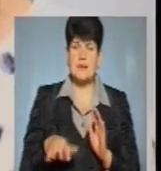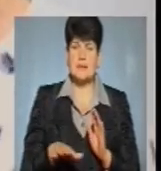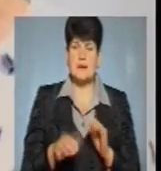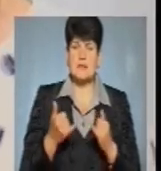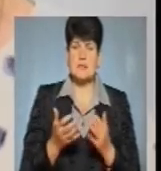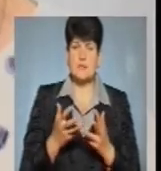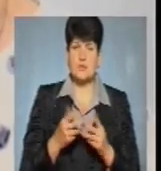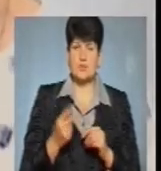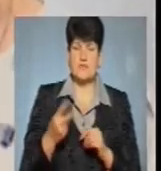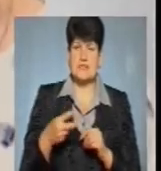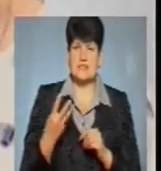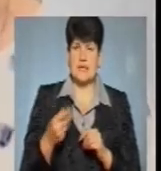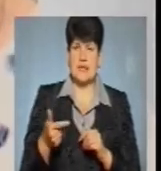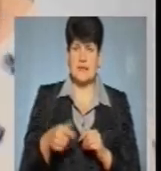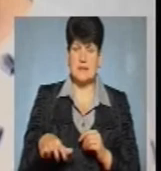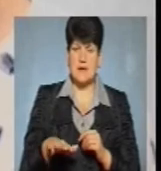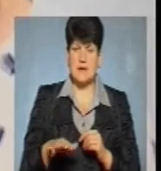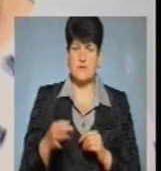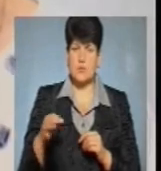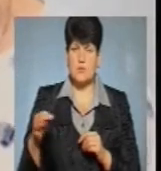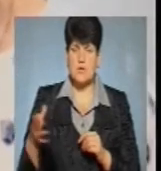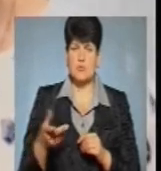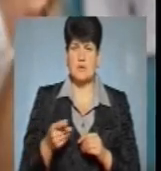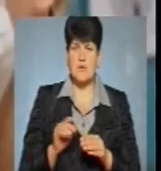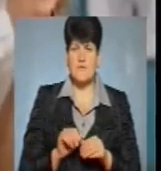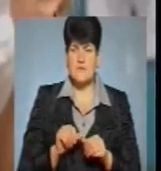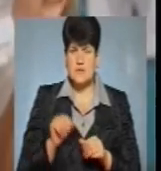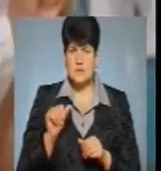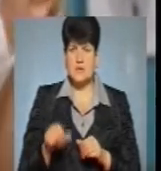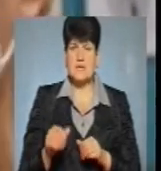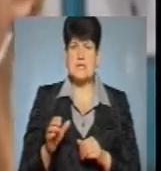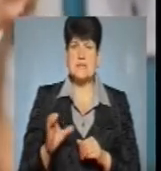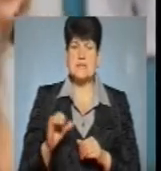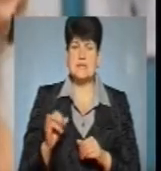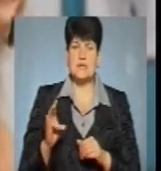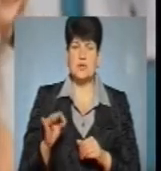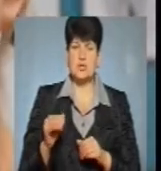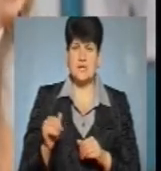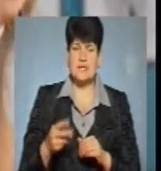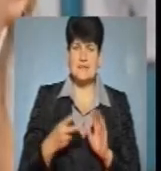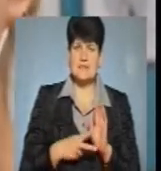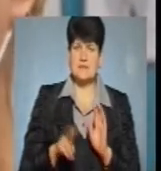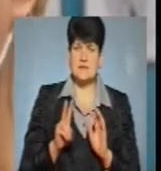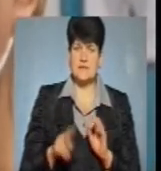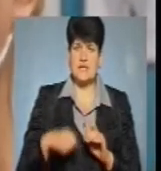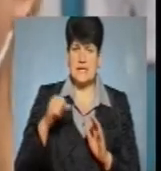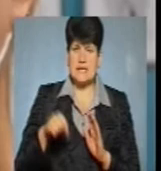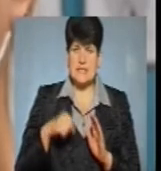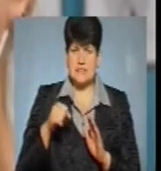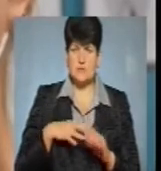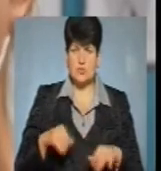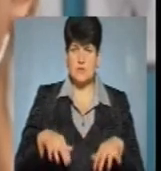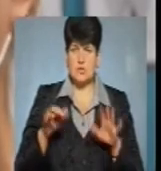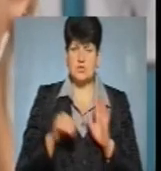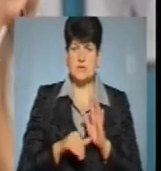підрахунку 23 гектари з копійками, тому що відпали сіножаті. У нас було 72 криниці підтоплено, 69